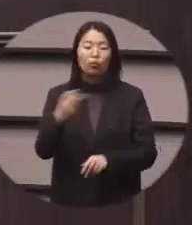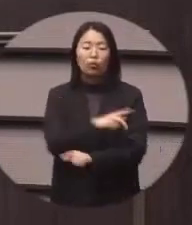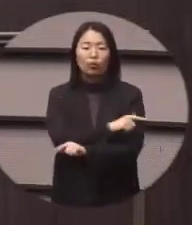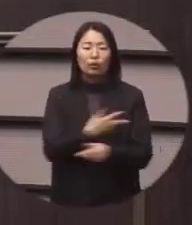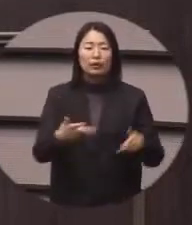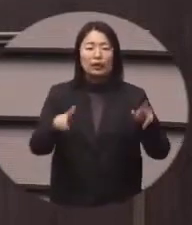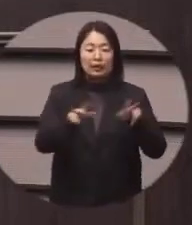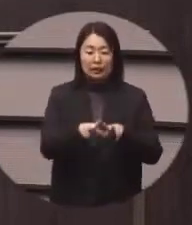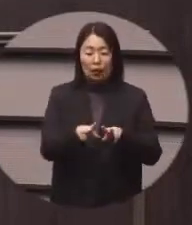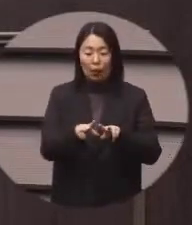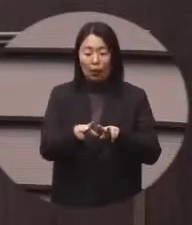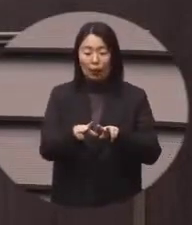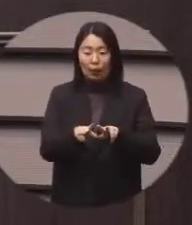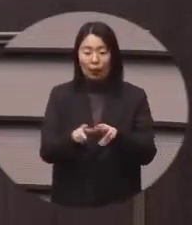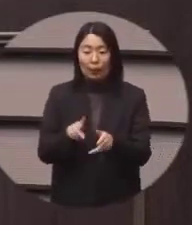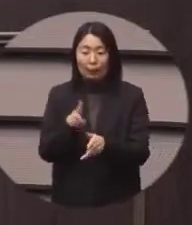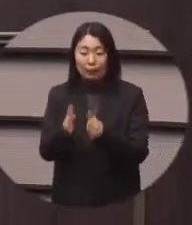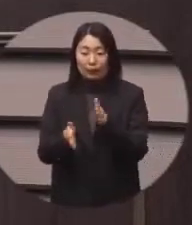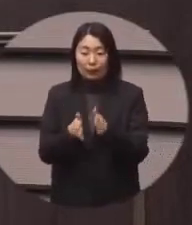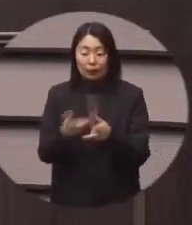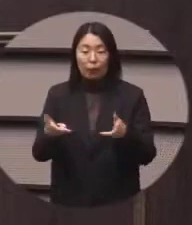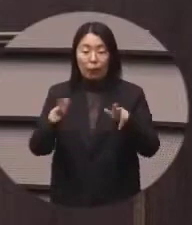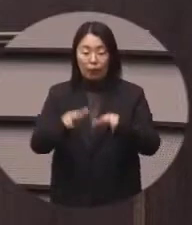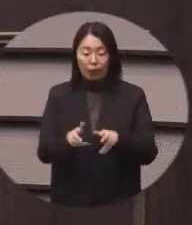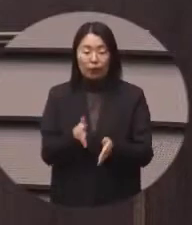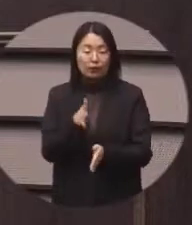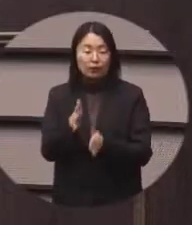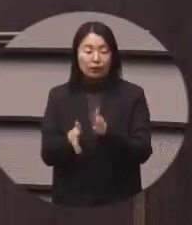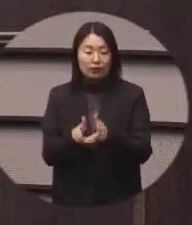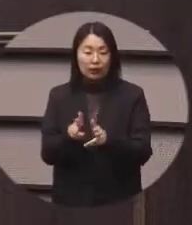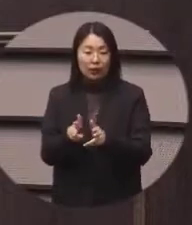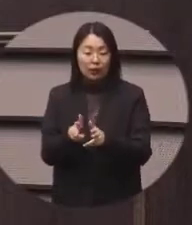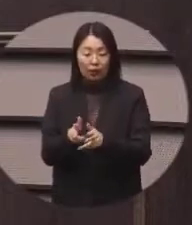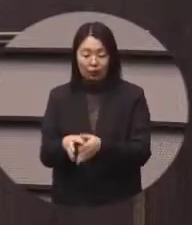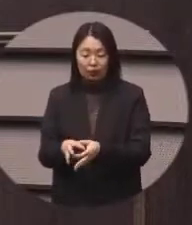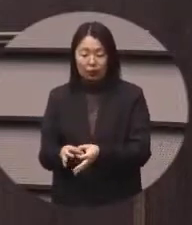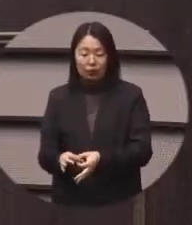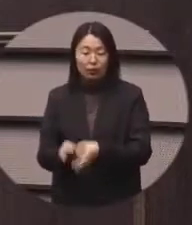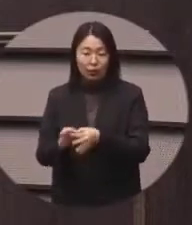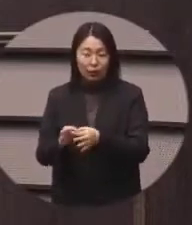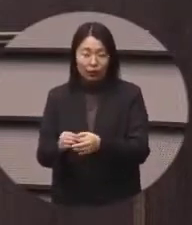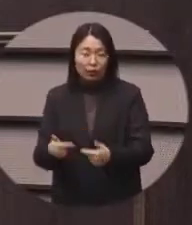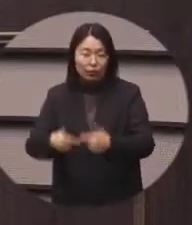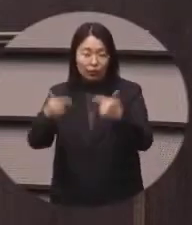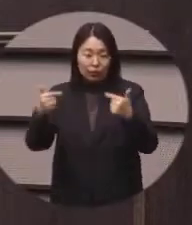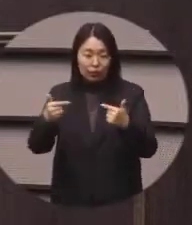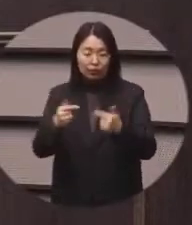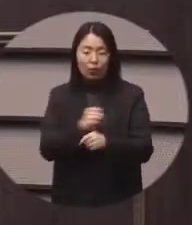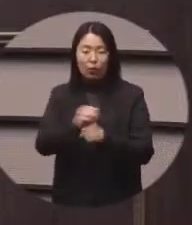조성사업이 착공 시기를 앞당기고 중앙송정 쌍령 민간공원 조성에 역점을 두고 추진하겠습니다.